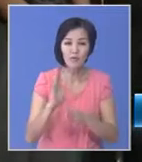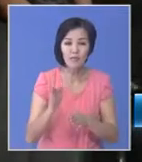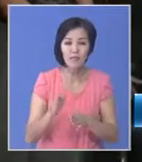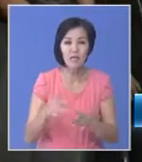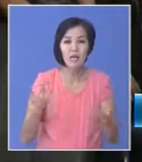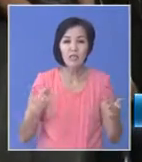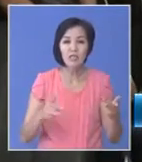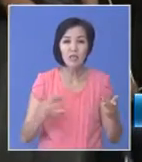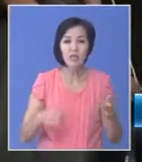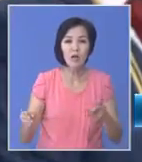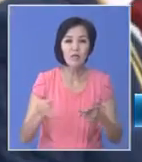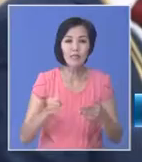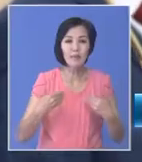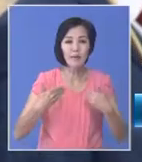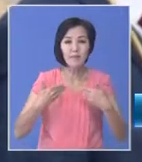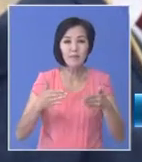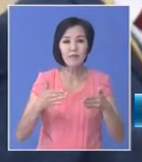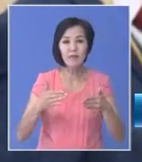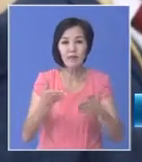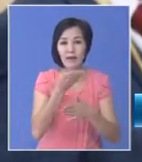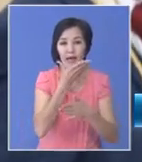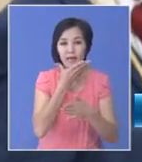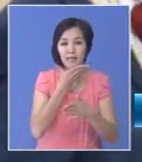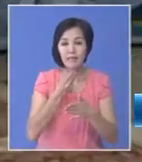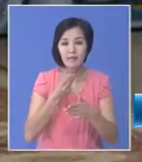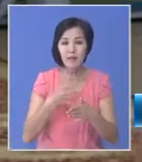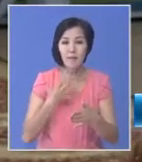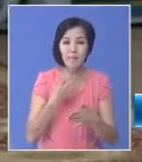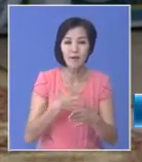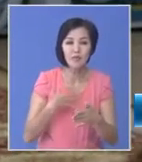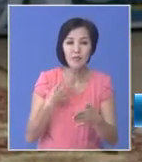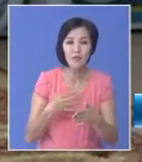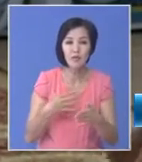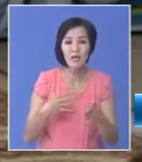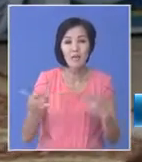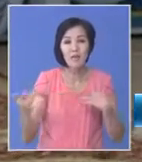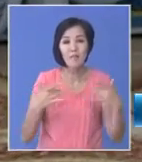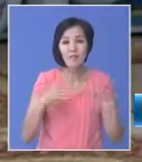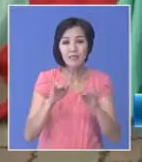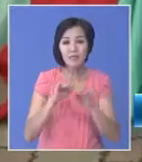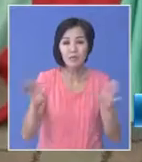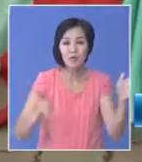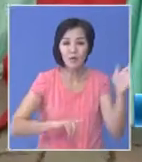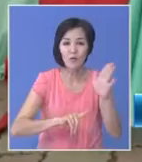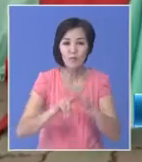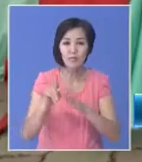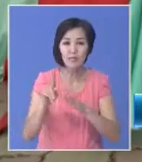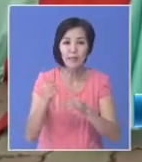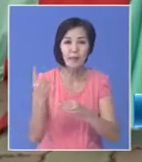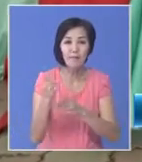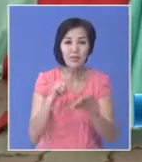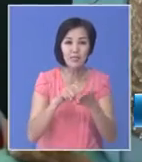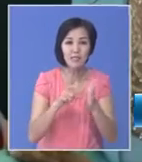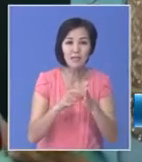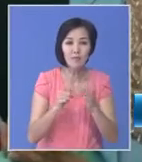Жамбыл ауданындағы мектеп бітіру кеші әдеттегіде әдемі мазмұнды композициялық қойылыммен басталды. Оқушының мектеп табалдырығын аттағаннан